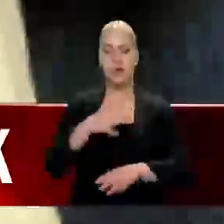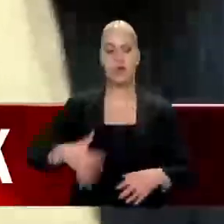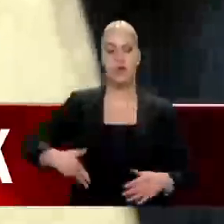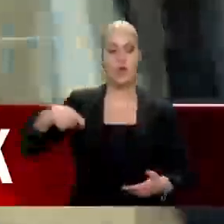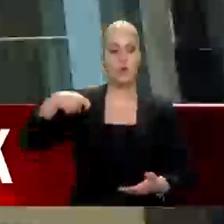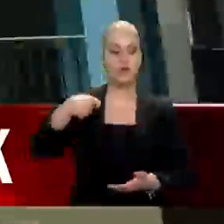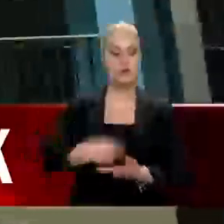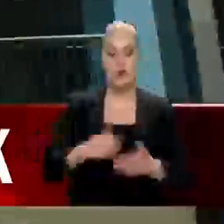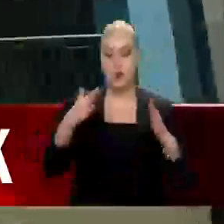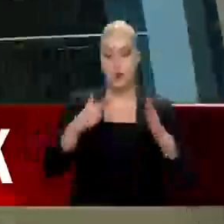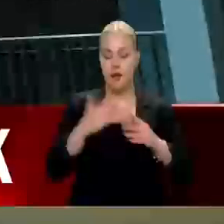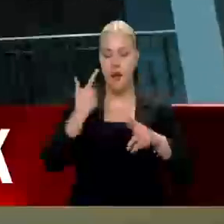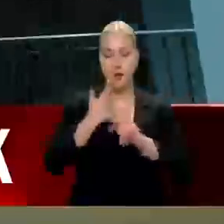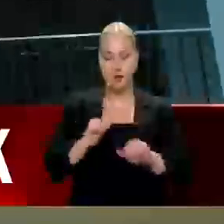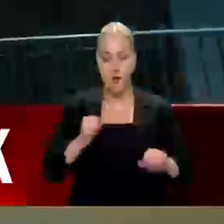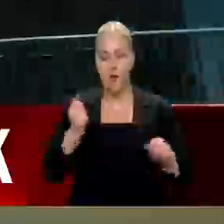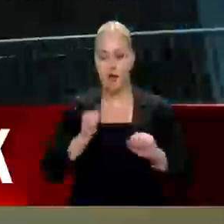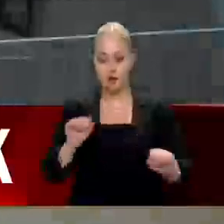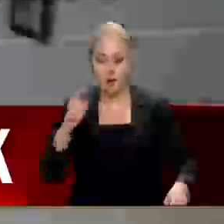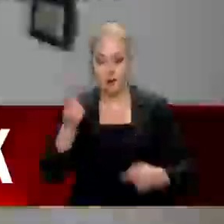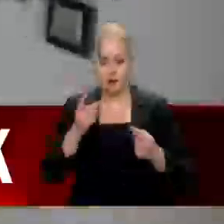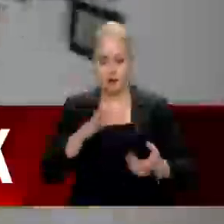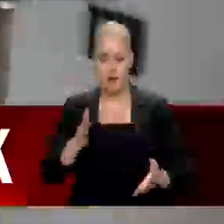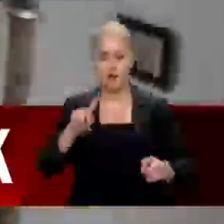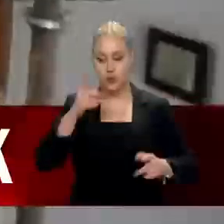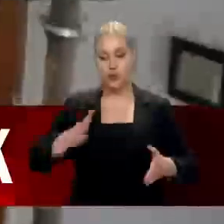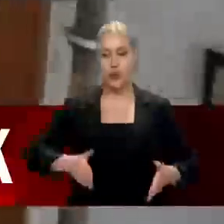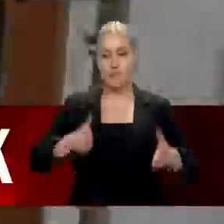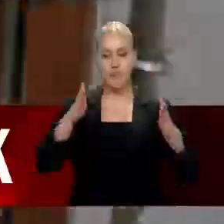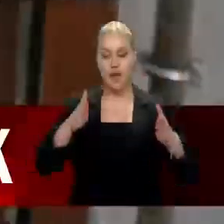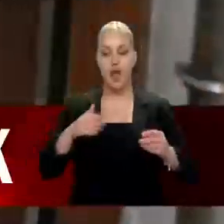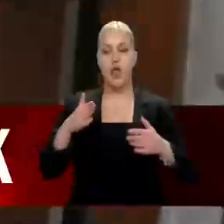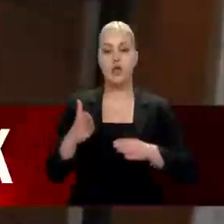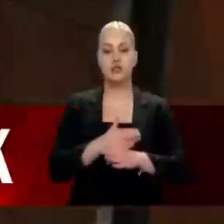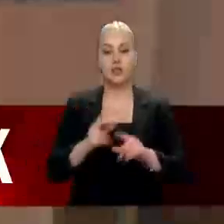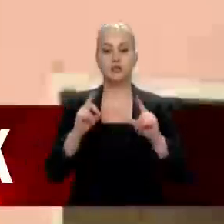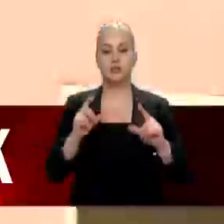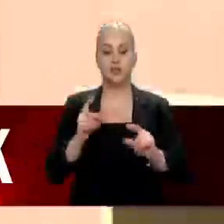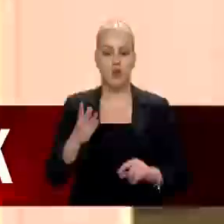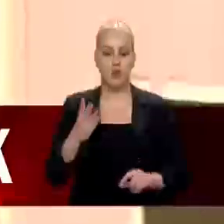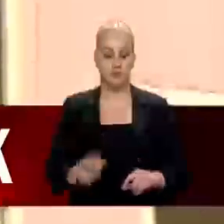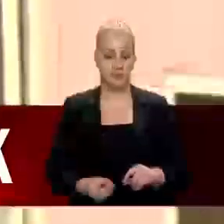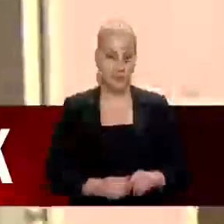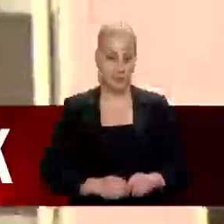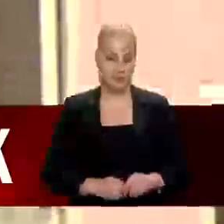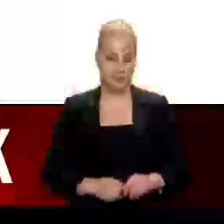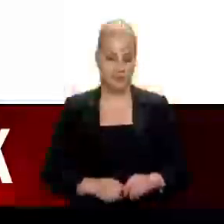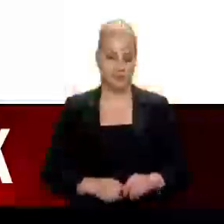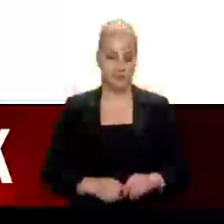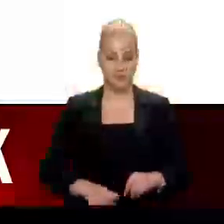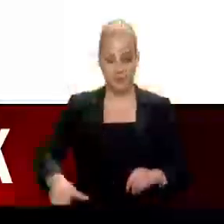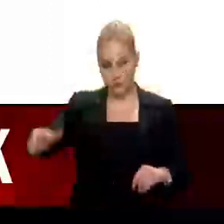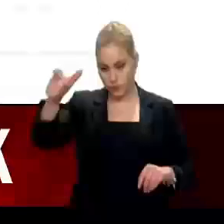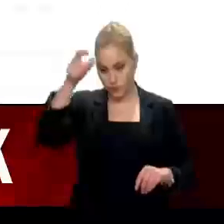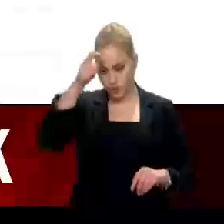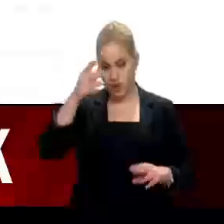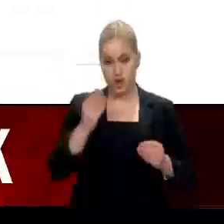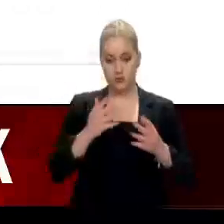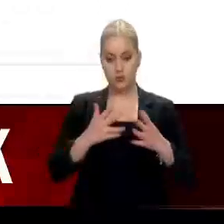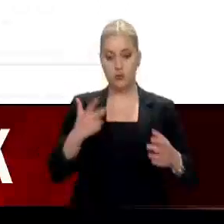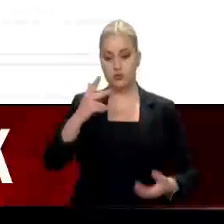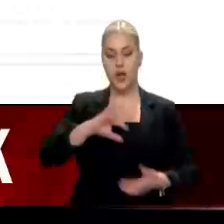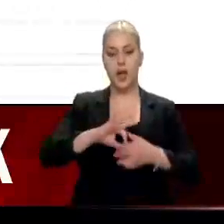Evler zarar ya da hasar ihtimaline karşı tek yürek bina ve eşya sigortası kapsamına alınacak. Türkiye'nin en büyük 3